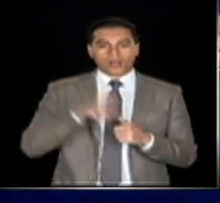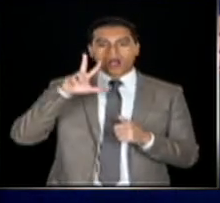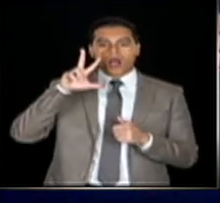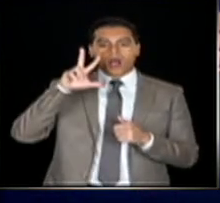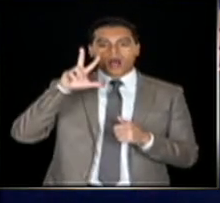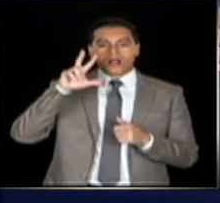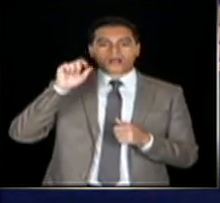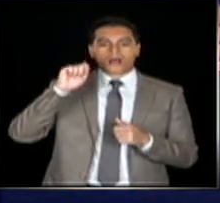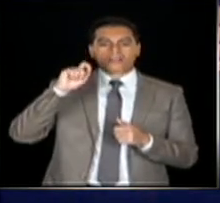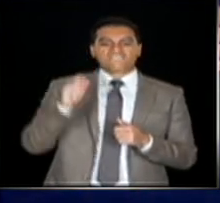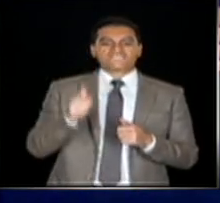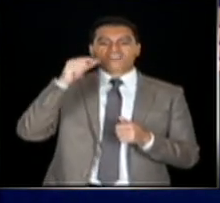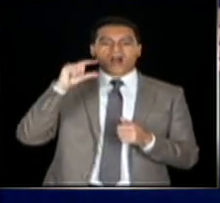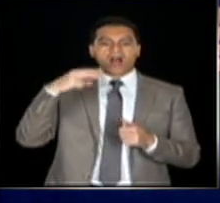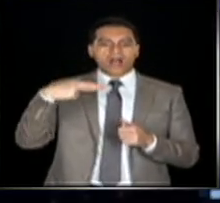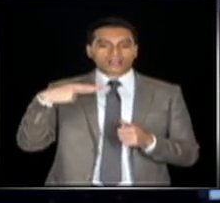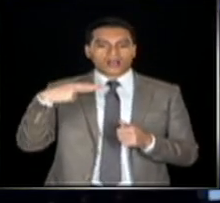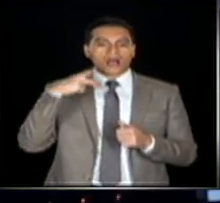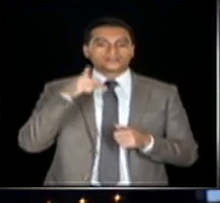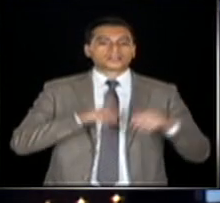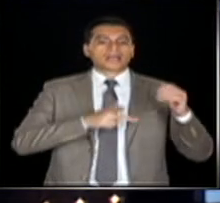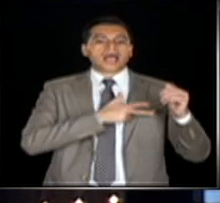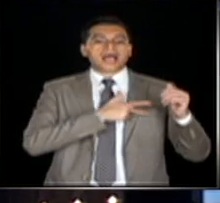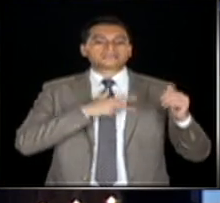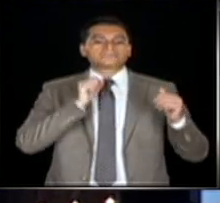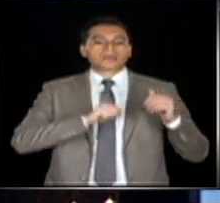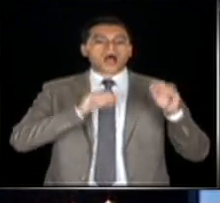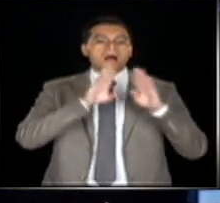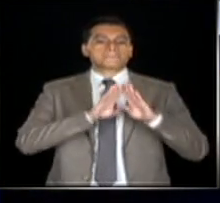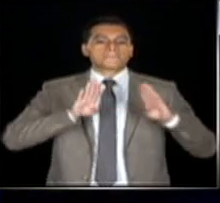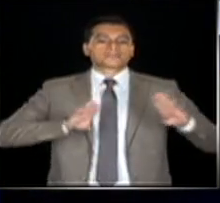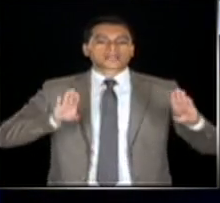الضفادع هي مسرحيه الكاتب اغريقي، فمن هو؟